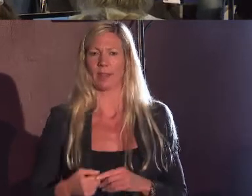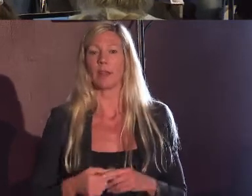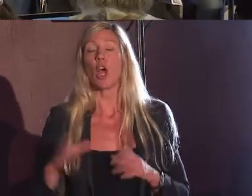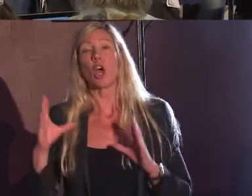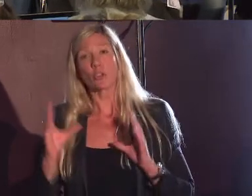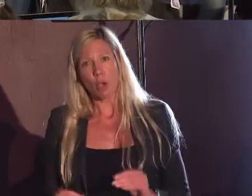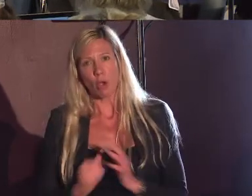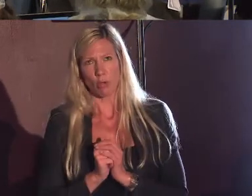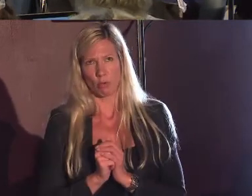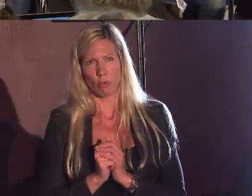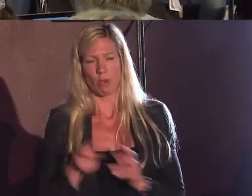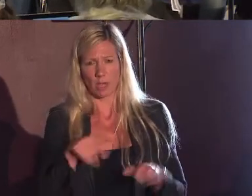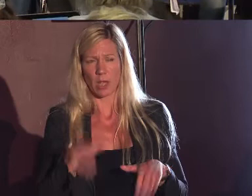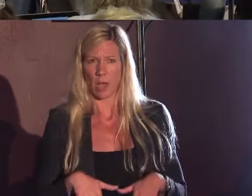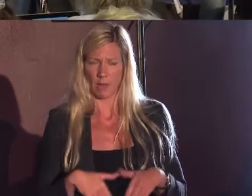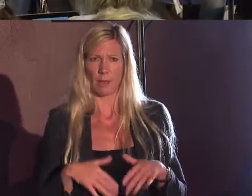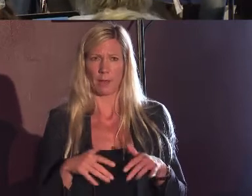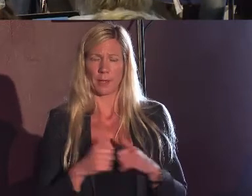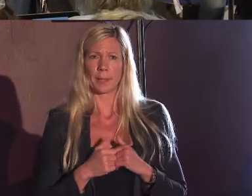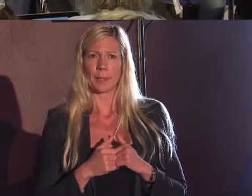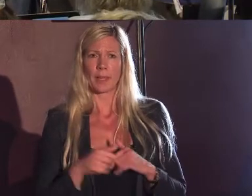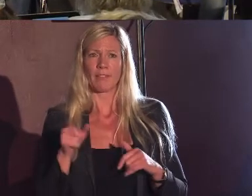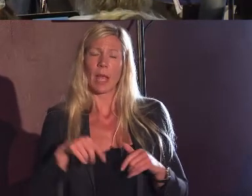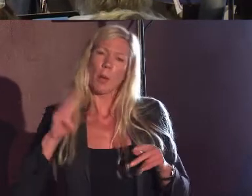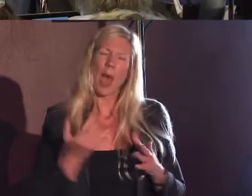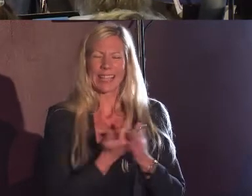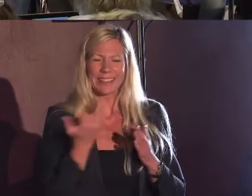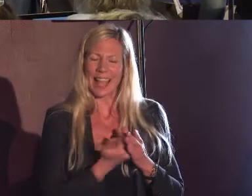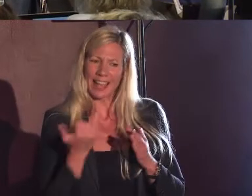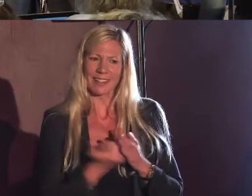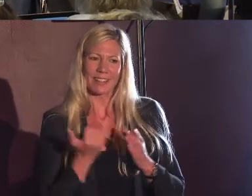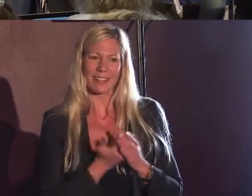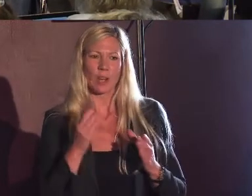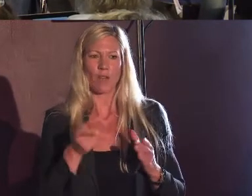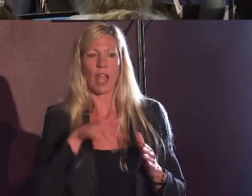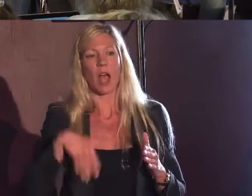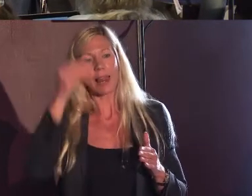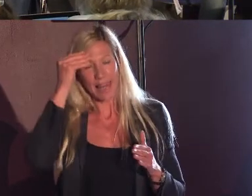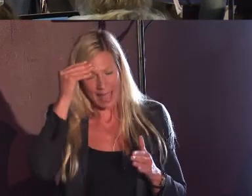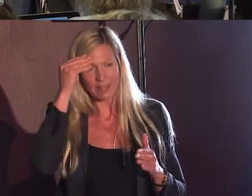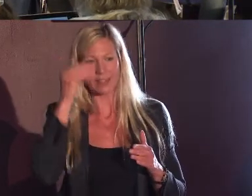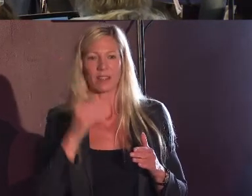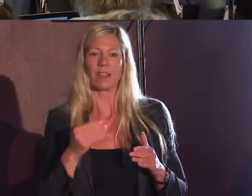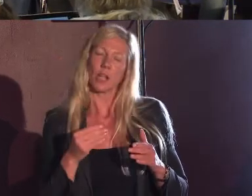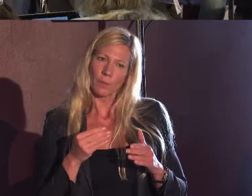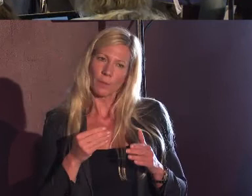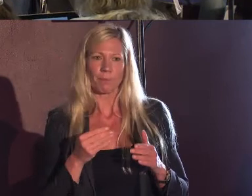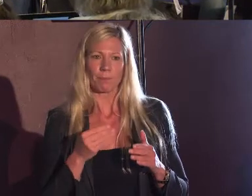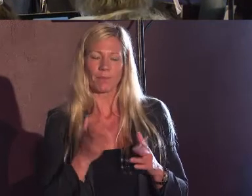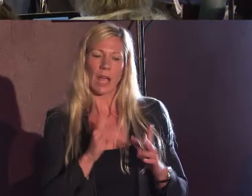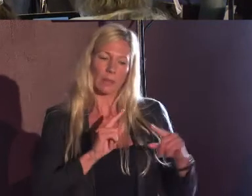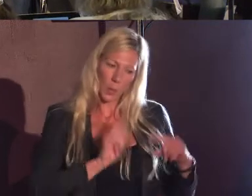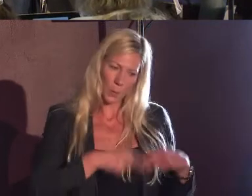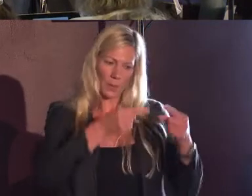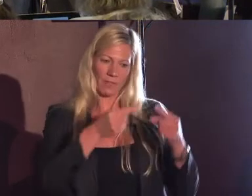Ja, vi har både internt så har vi lärdomar att så att säga